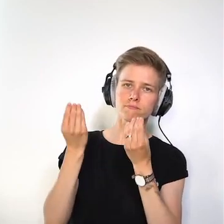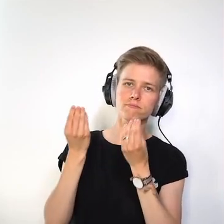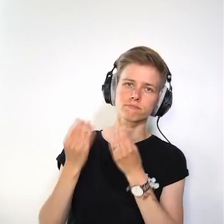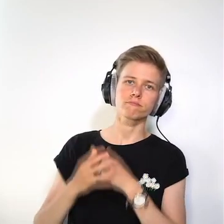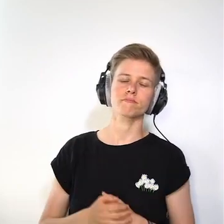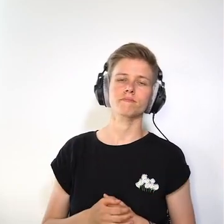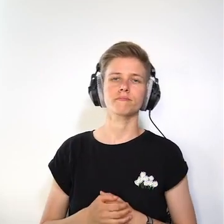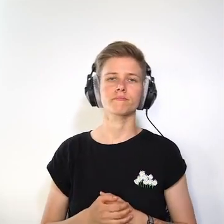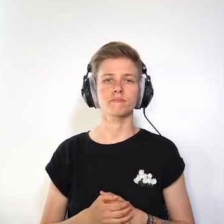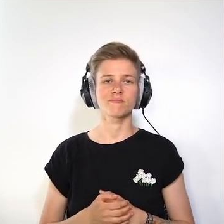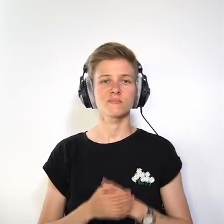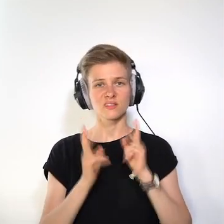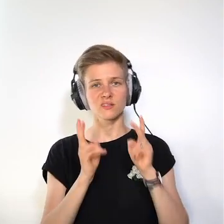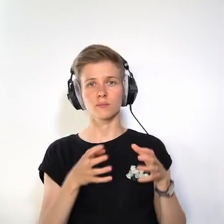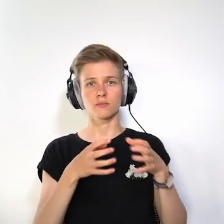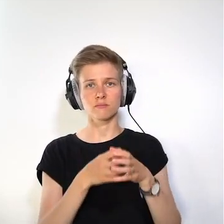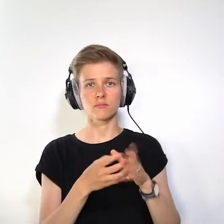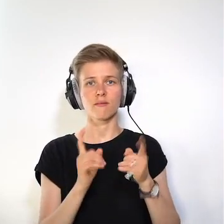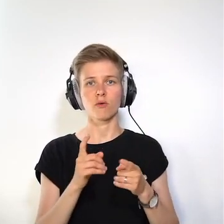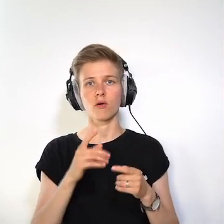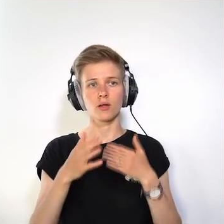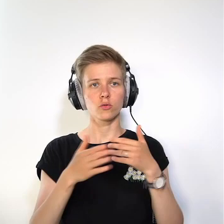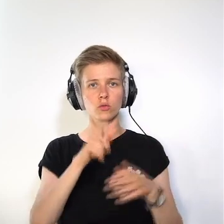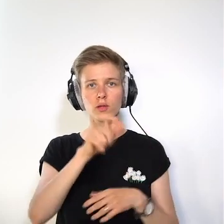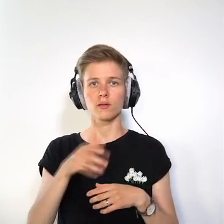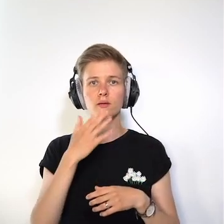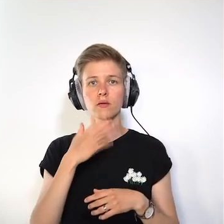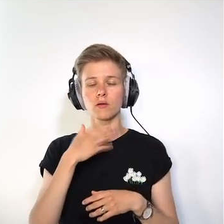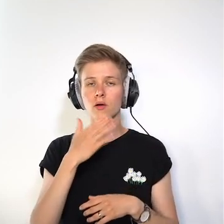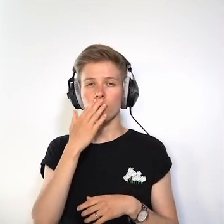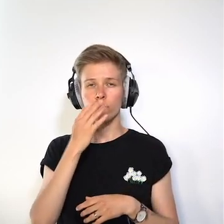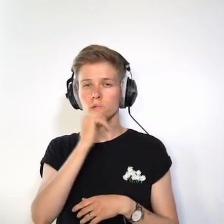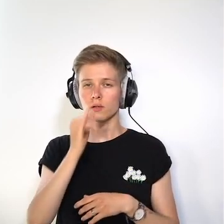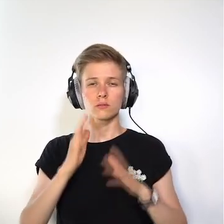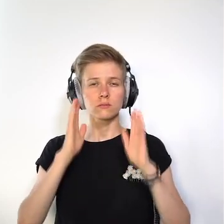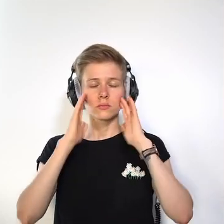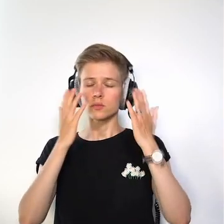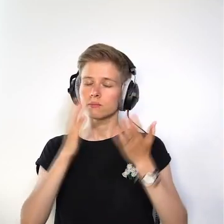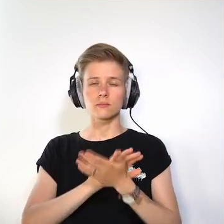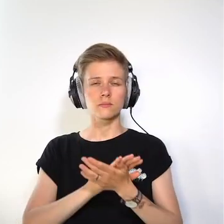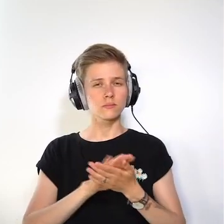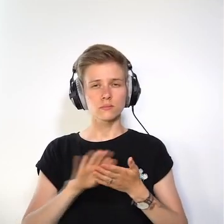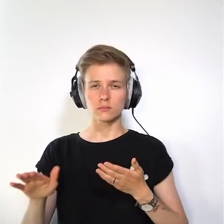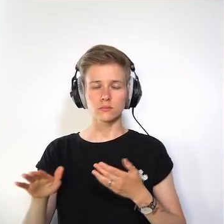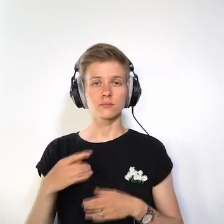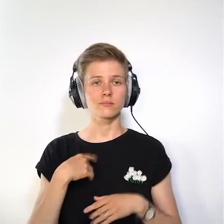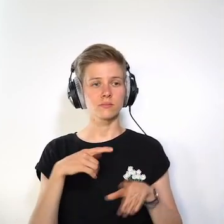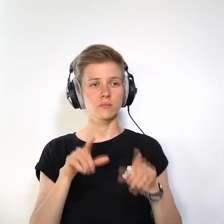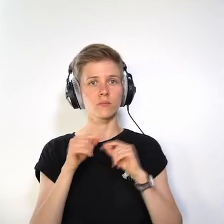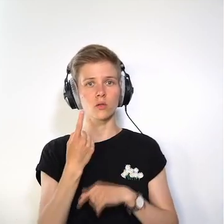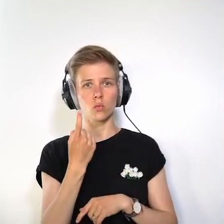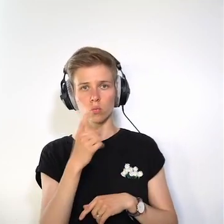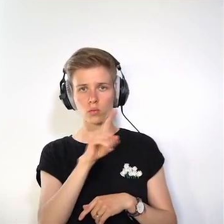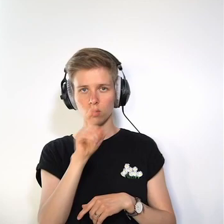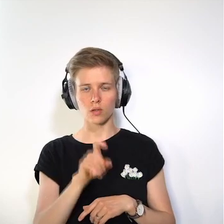Sitten saattoi samassa yksikössä olla tekijöitä, joilla ei ollut minkäänlaista käsitystä homoseksuaalisuudesta. Ja mä huomasin, että yksi ongelma on, että se